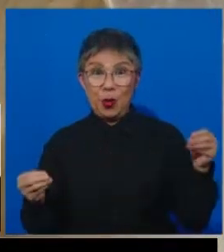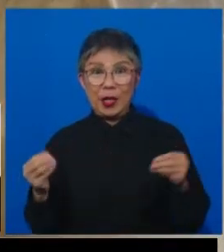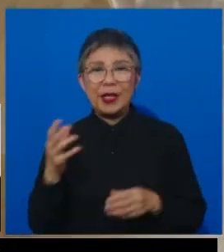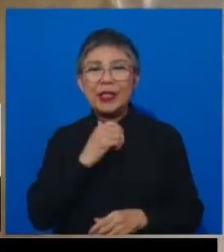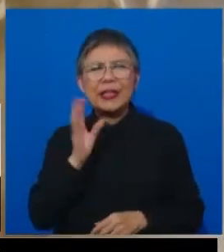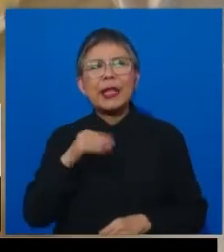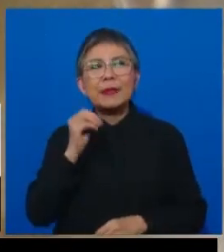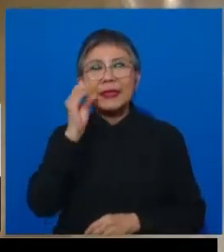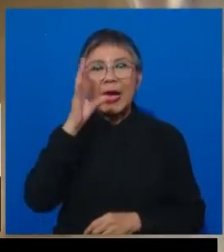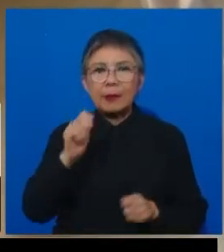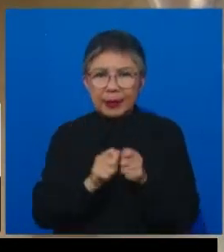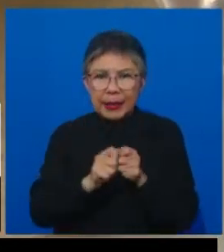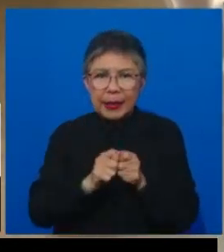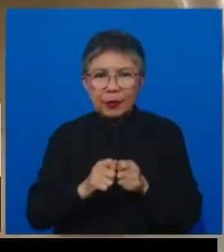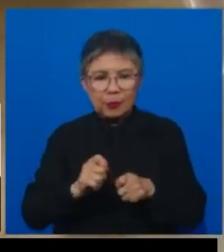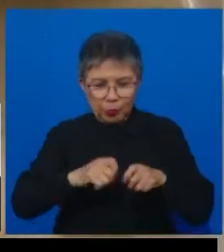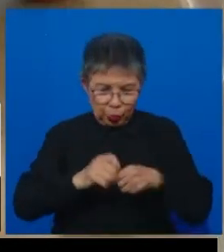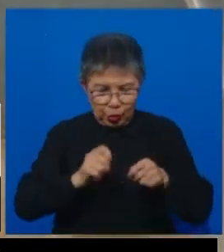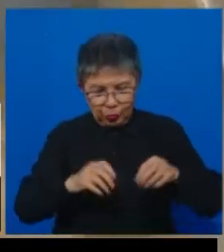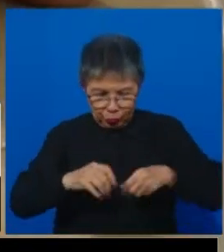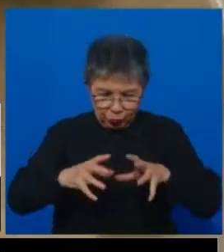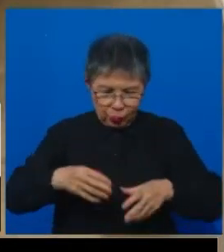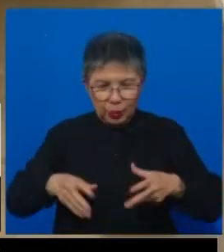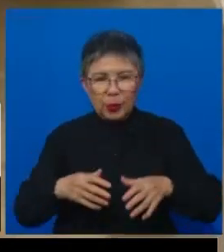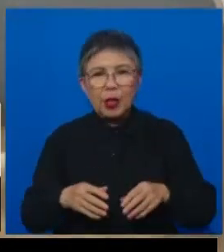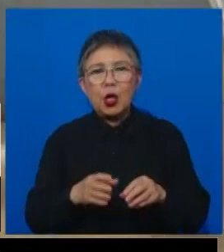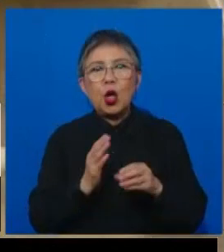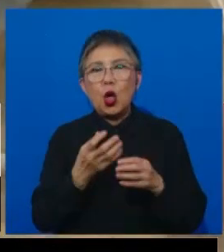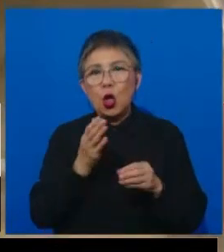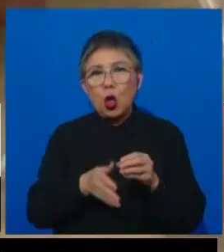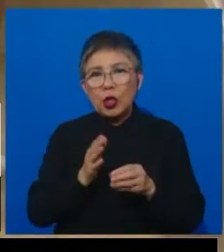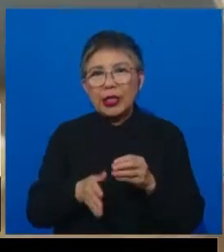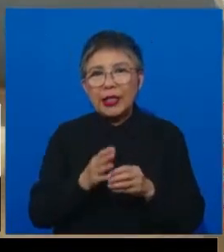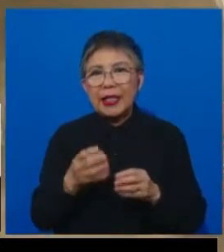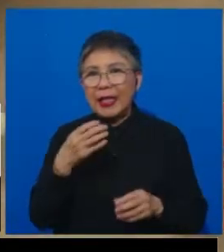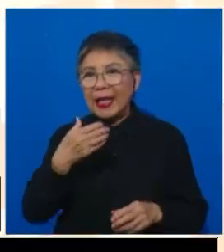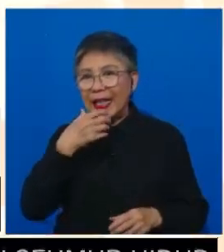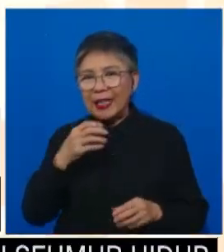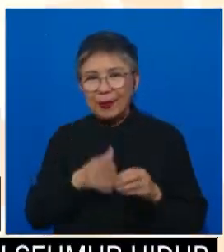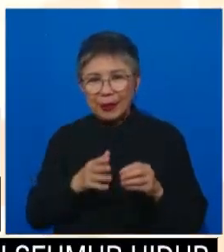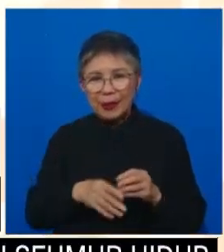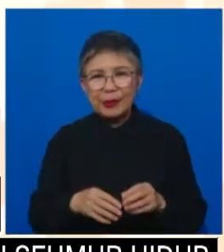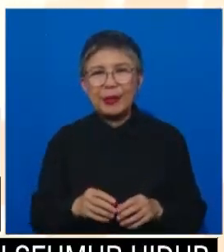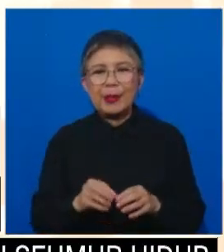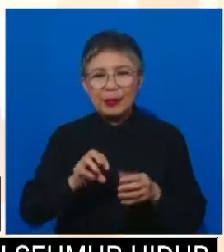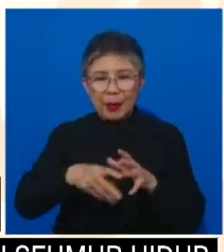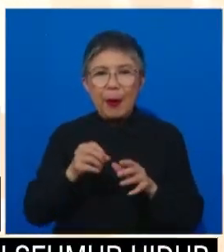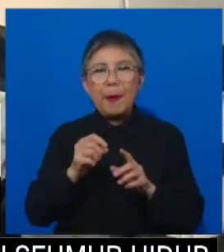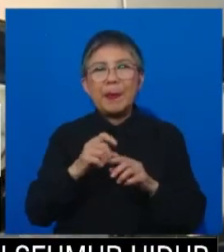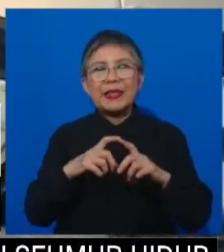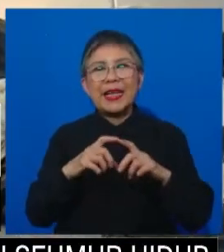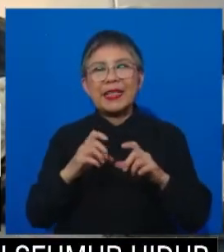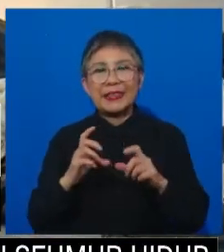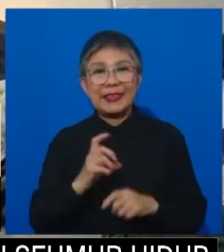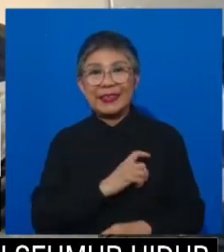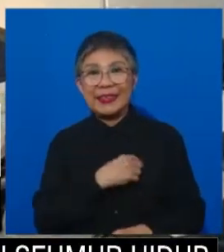setiap siang menyiapkan racikan sekoteng. Roti tawar diiris tipis-tipis, adonan pacar Cina yang dipersiapkan sehari